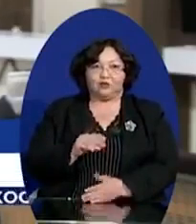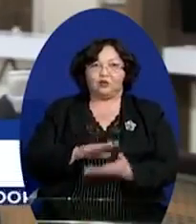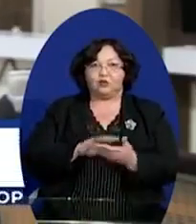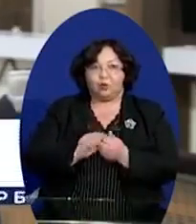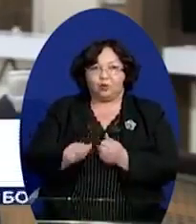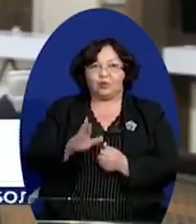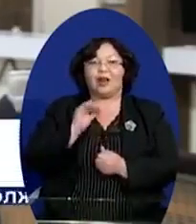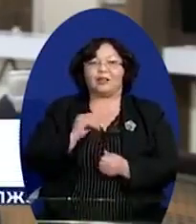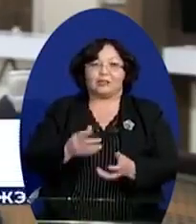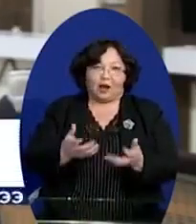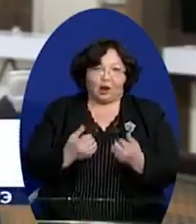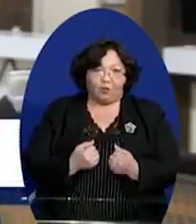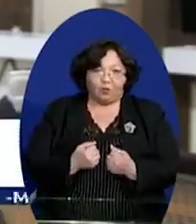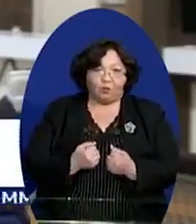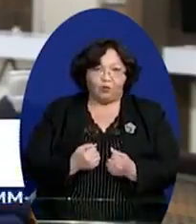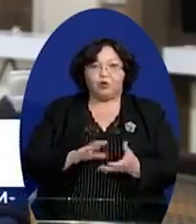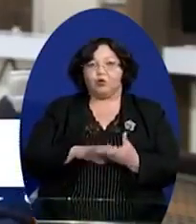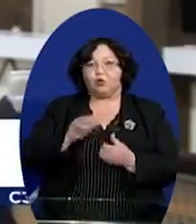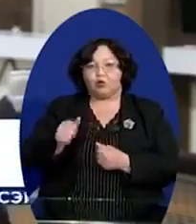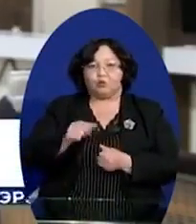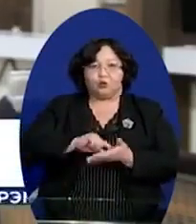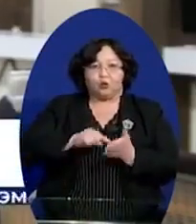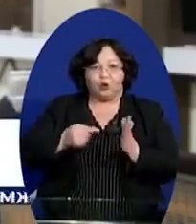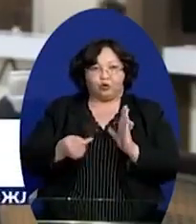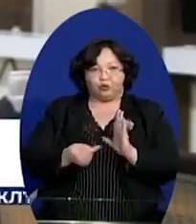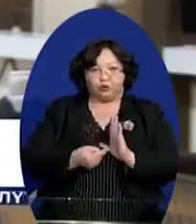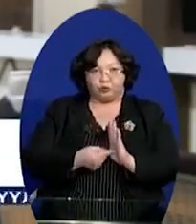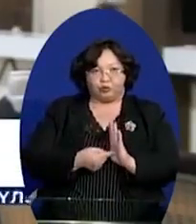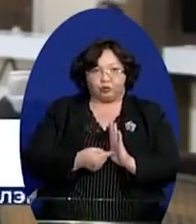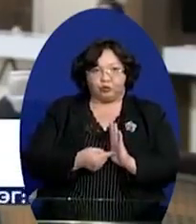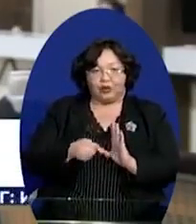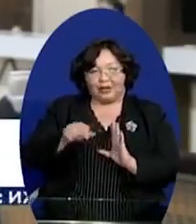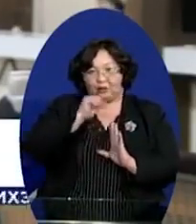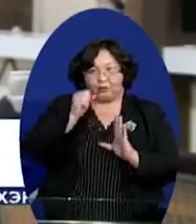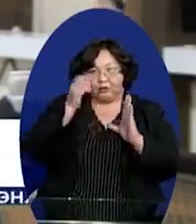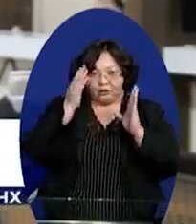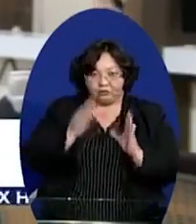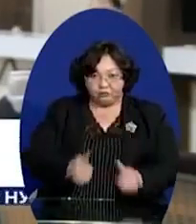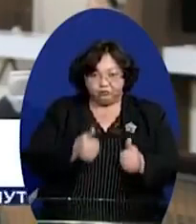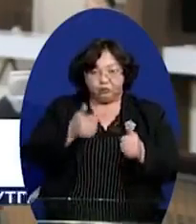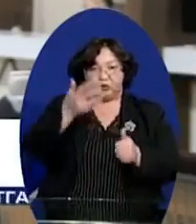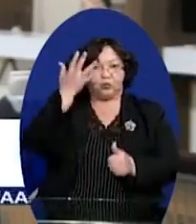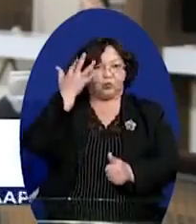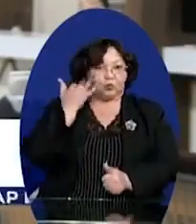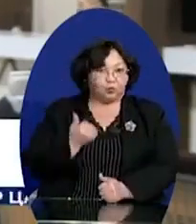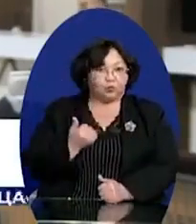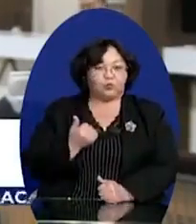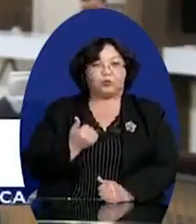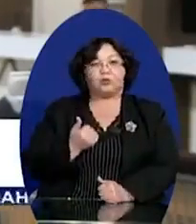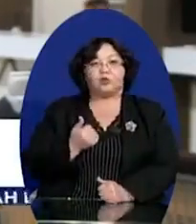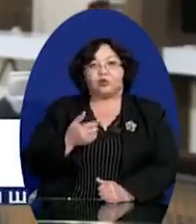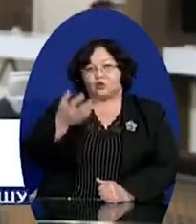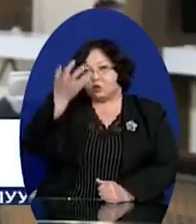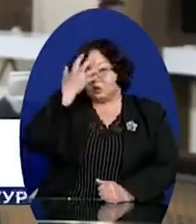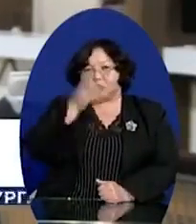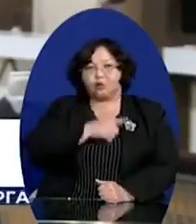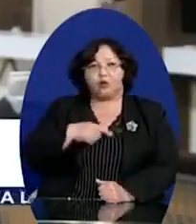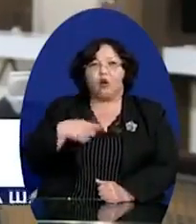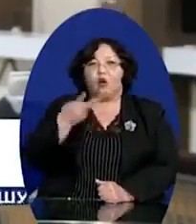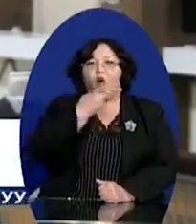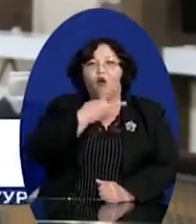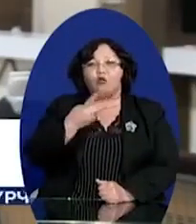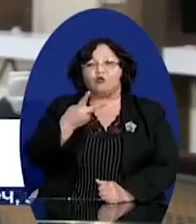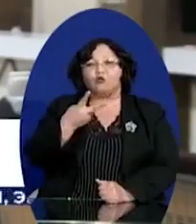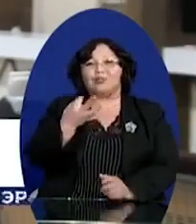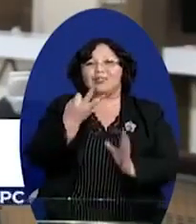гэдэг төлбөр тооцооны хэсэг нэг тийш гараа шийдвэрлэгдчихвэл ойрын хугацаанд төрөөс 280